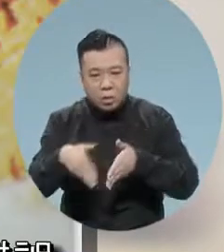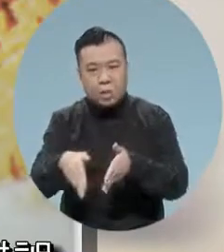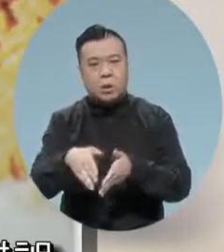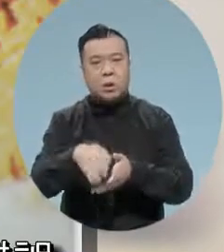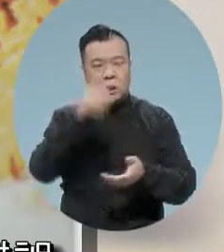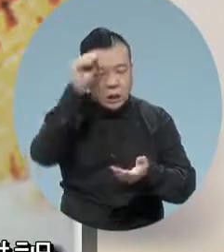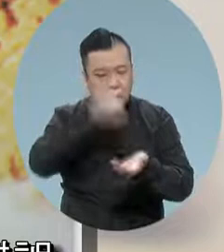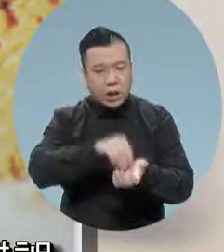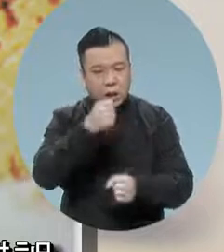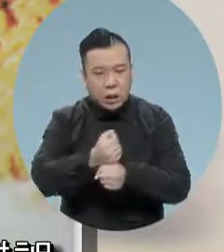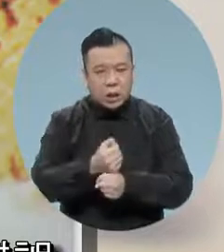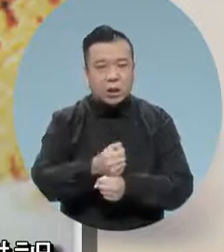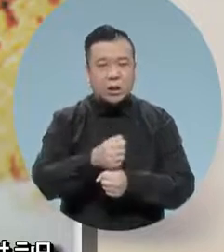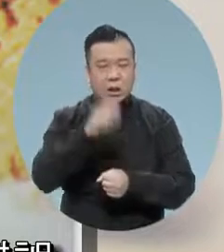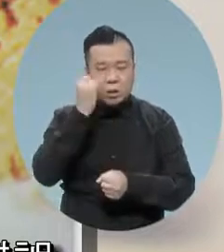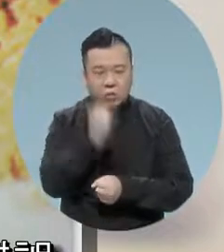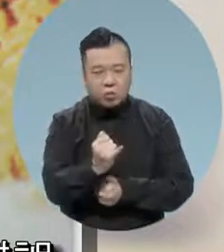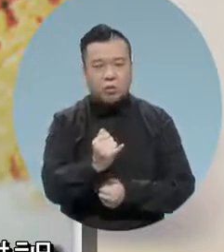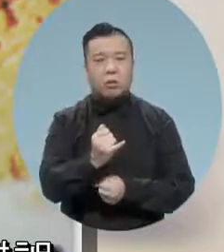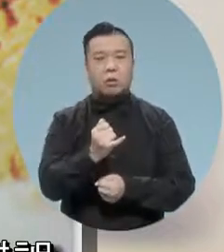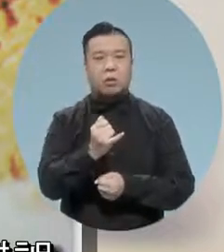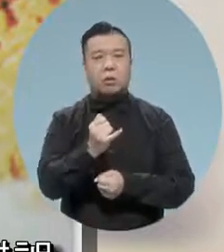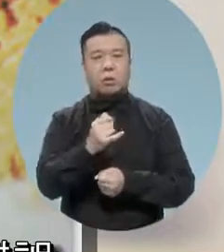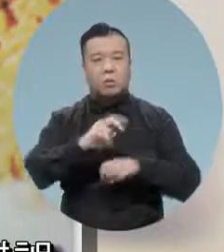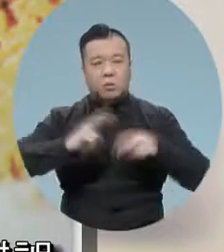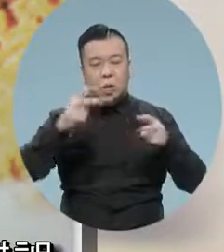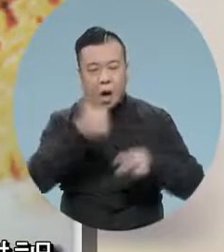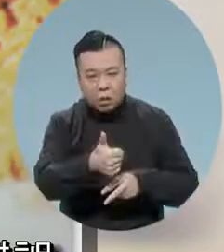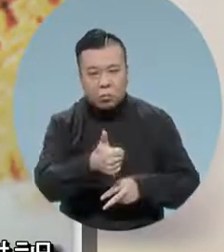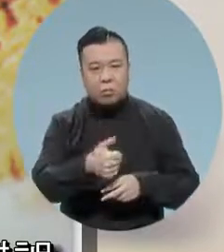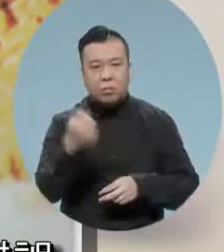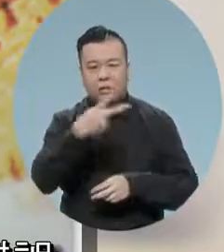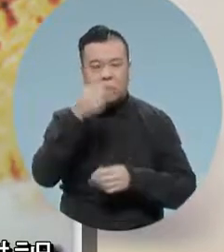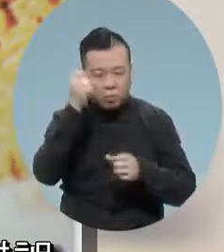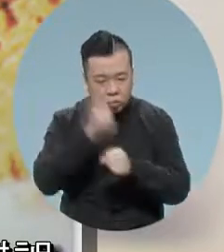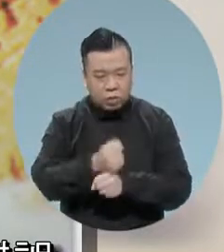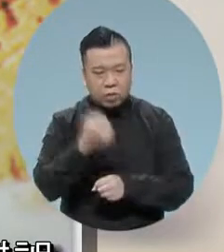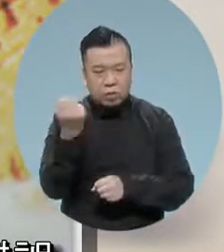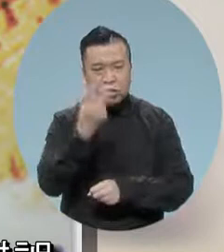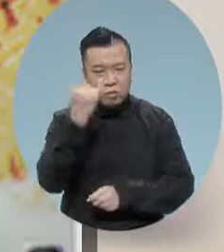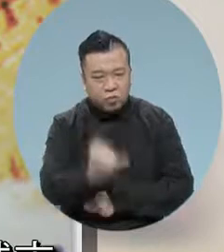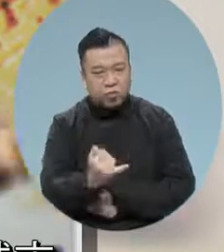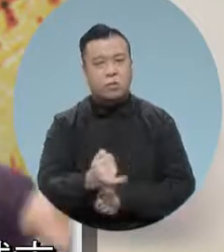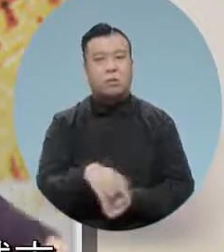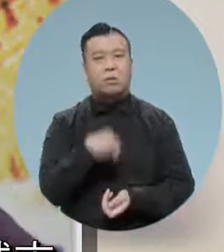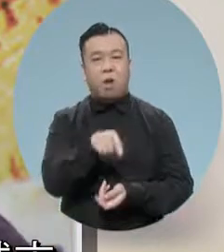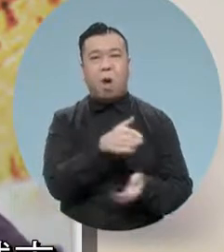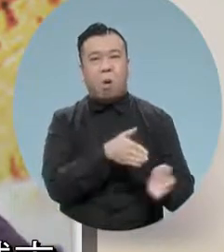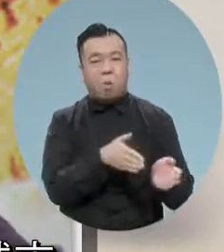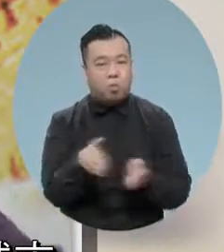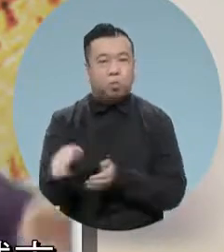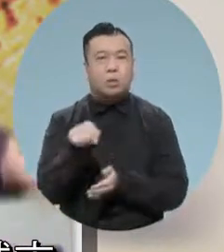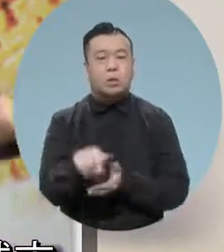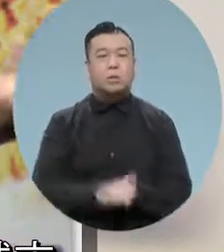實踐錯誤、改正、再實踐、再錯誤。在這個過程裏